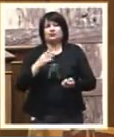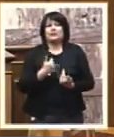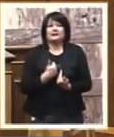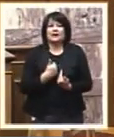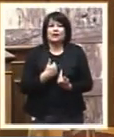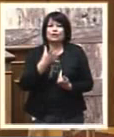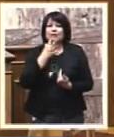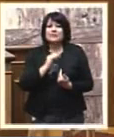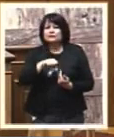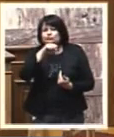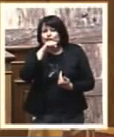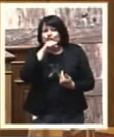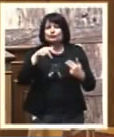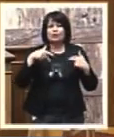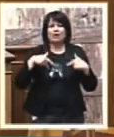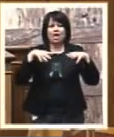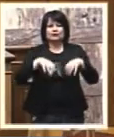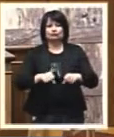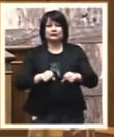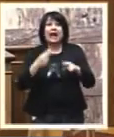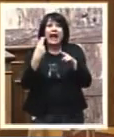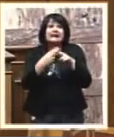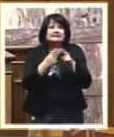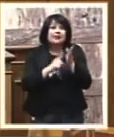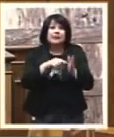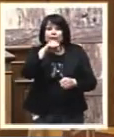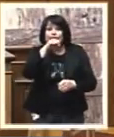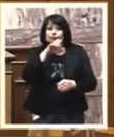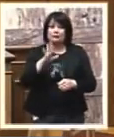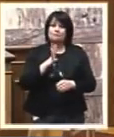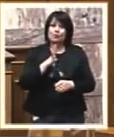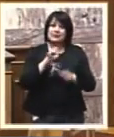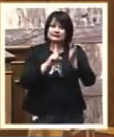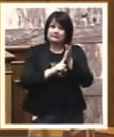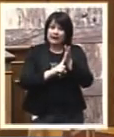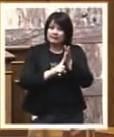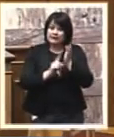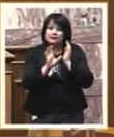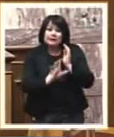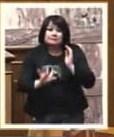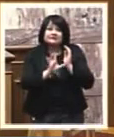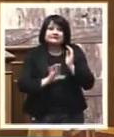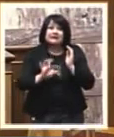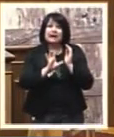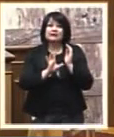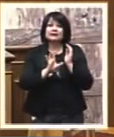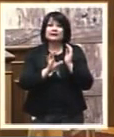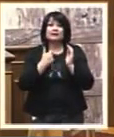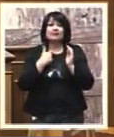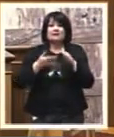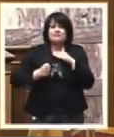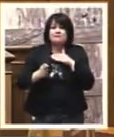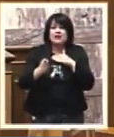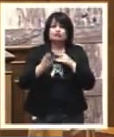λατρεία της εξουσίας αντί της αξίας, σημαίνει ο πολίτης να μαθαίνει να ψάχνει για το μέσο για